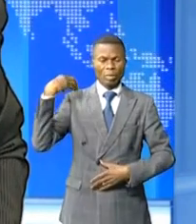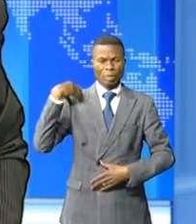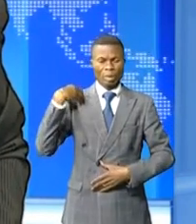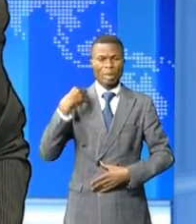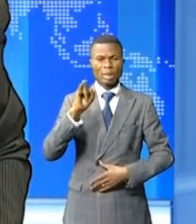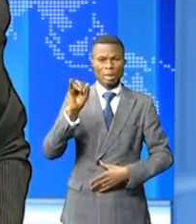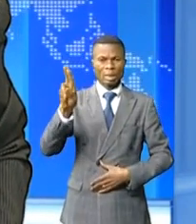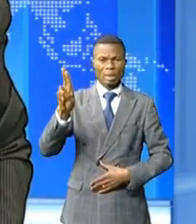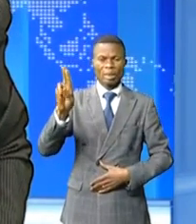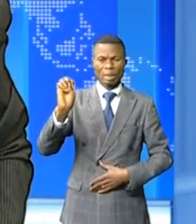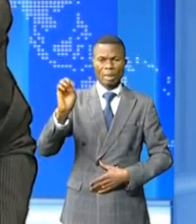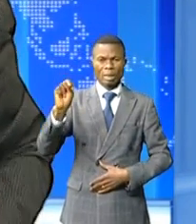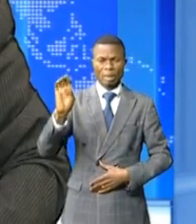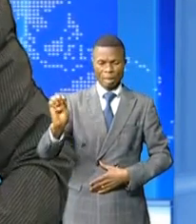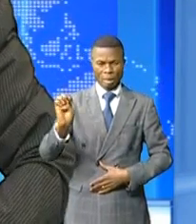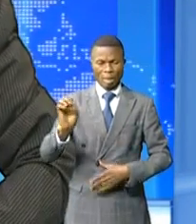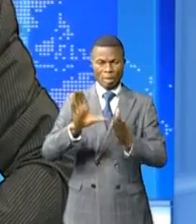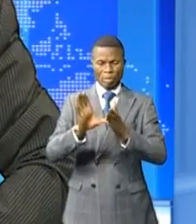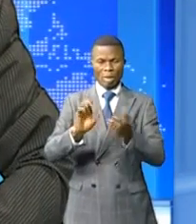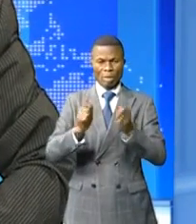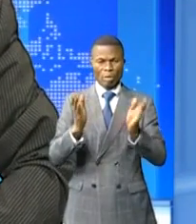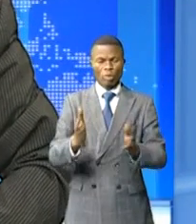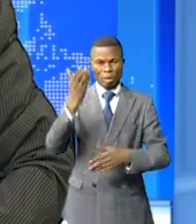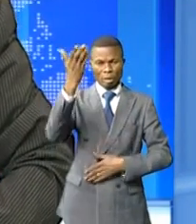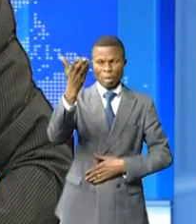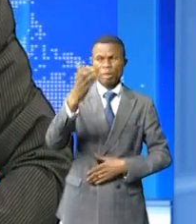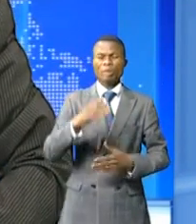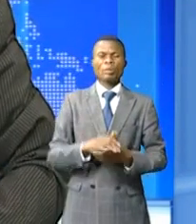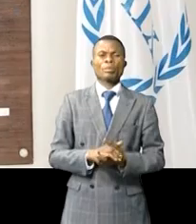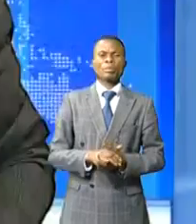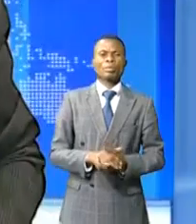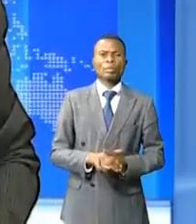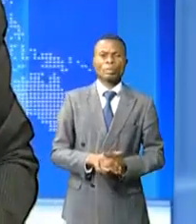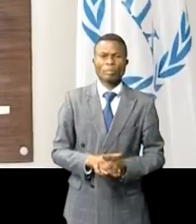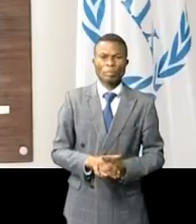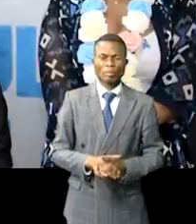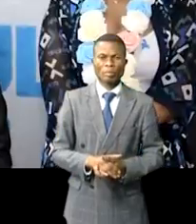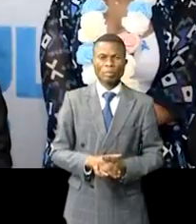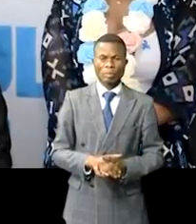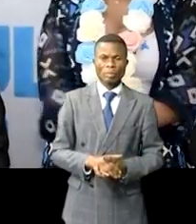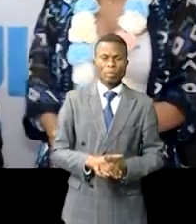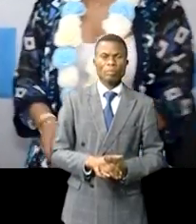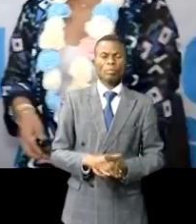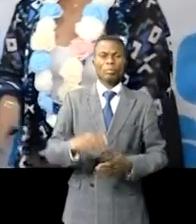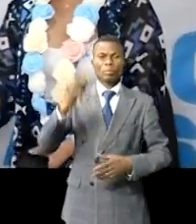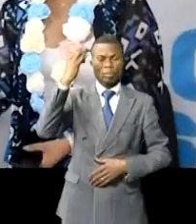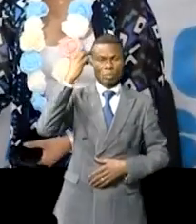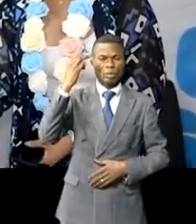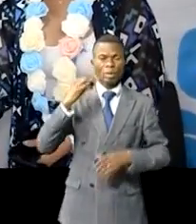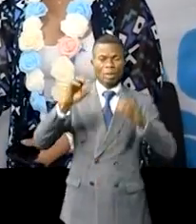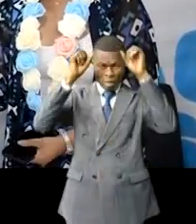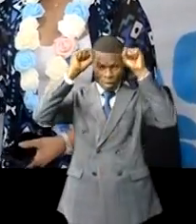Essambo. Reportage Paulette Lomba et Siande Emaka. Ren Pembe Asselo, président de la